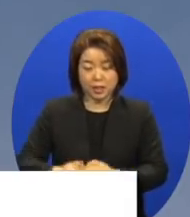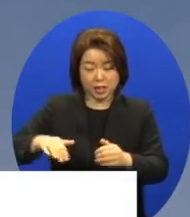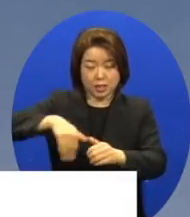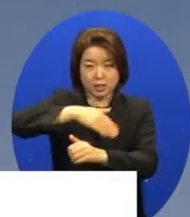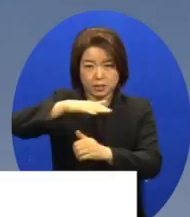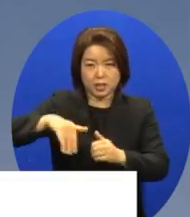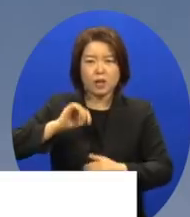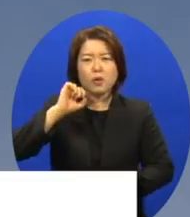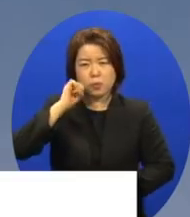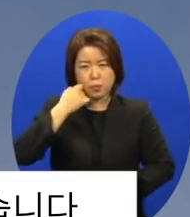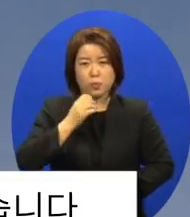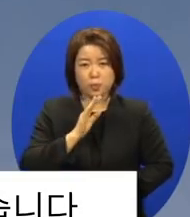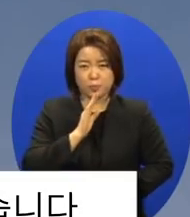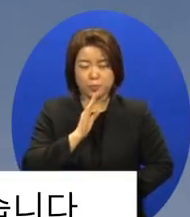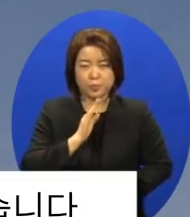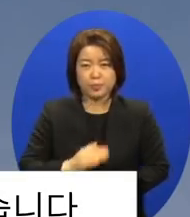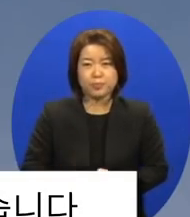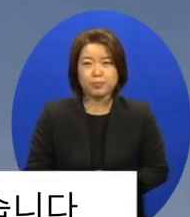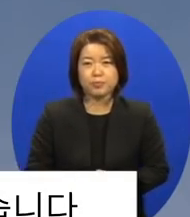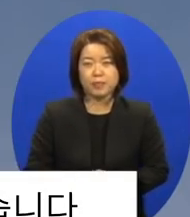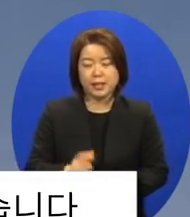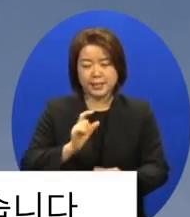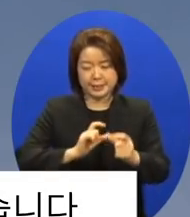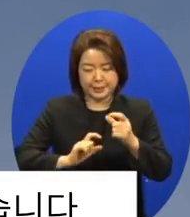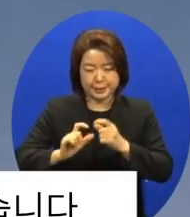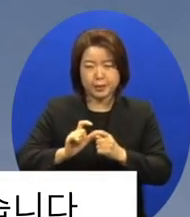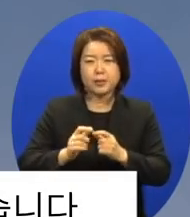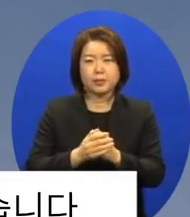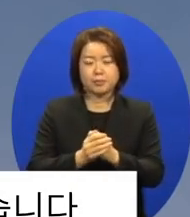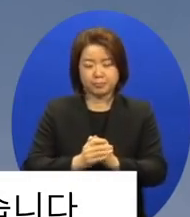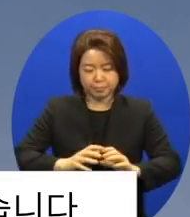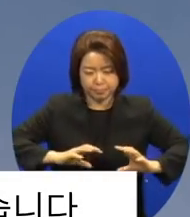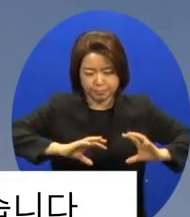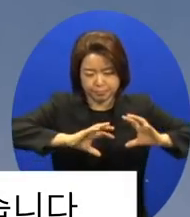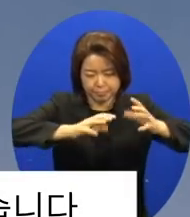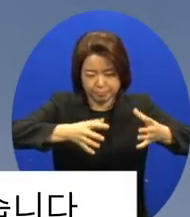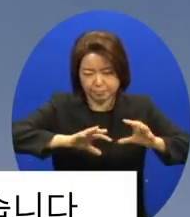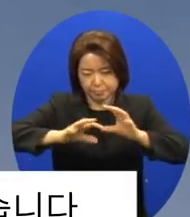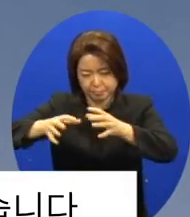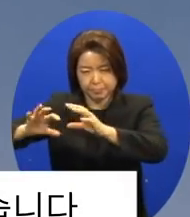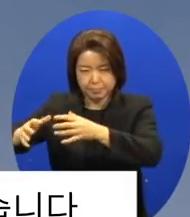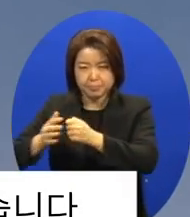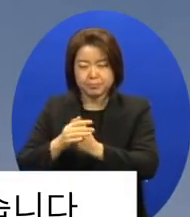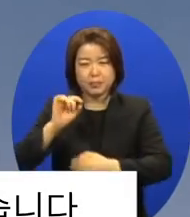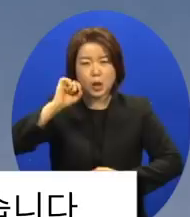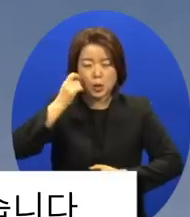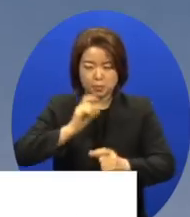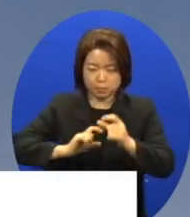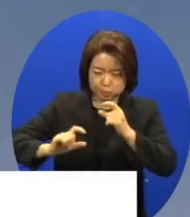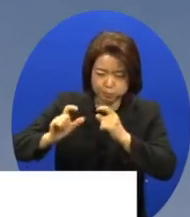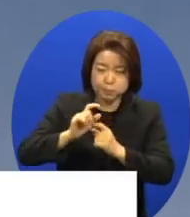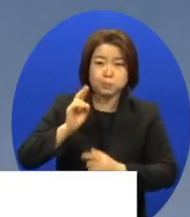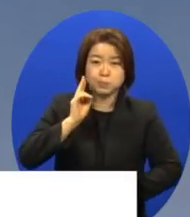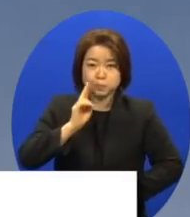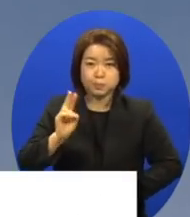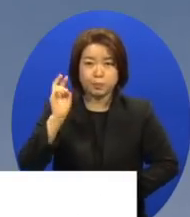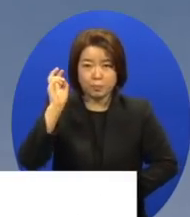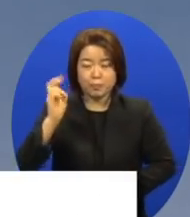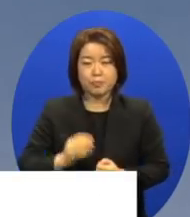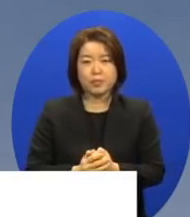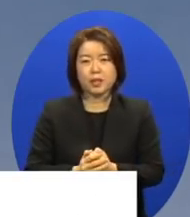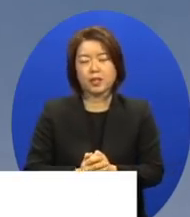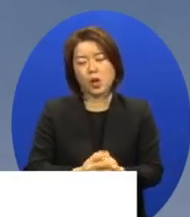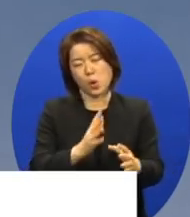어렵습니다 아마 점점 더 전세계적으로 어려움이 더 가정 되는 것 같습니다 언제 이것이